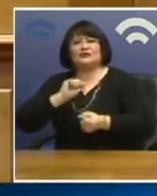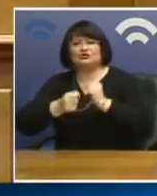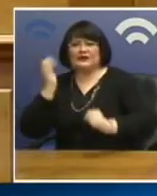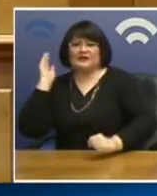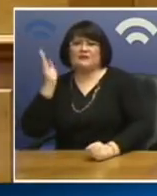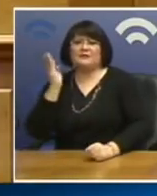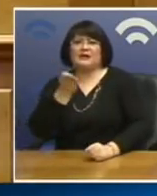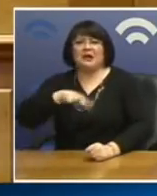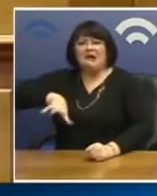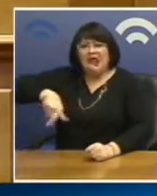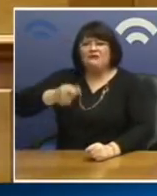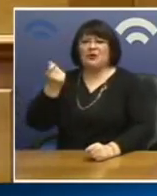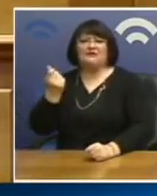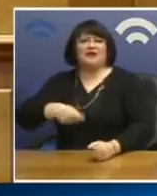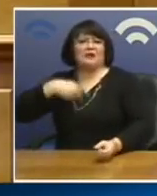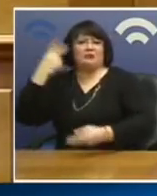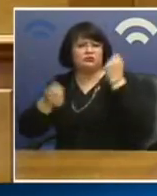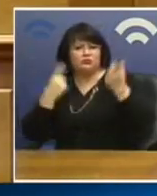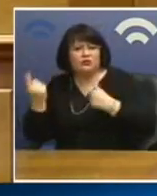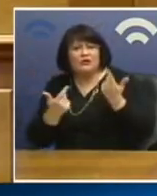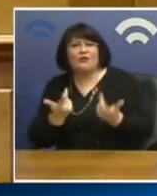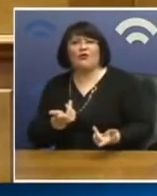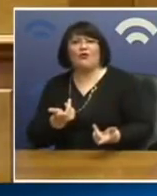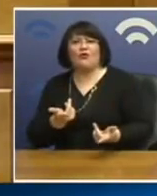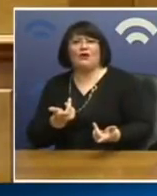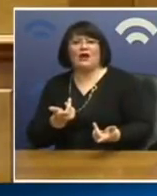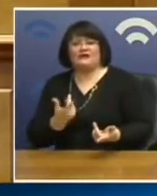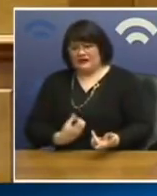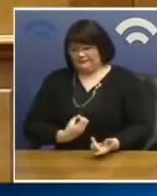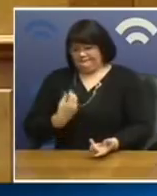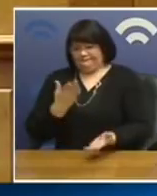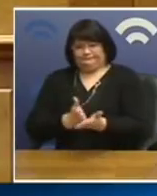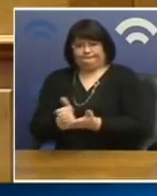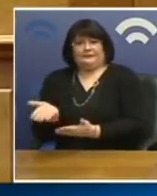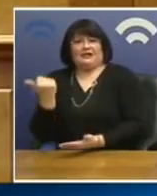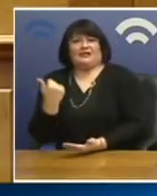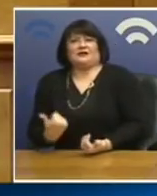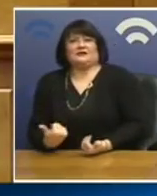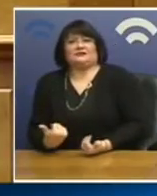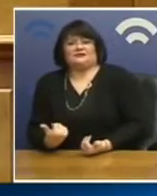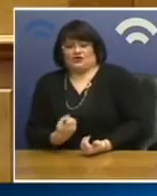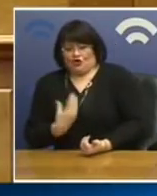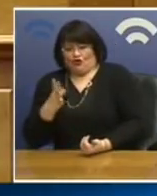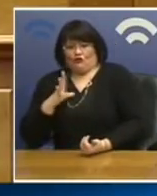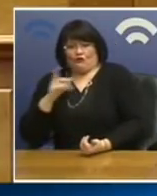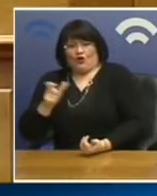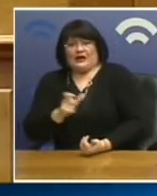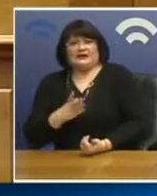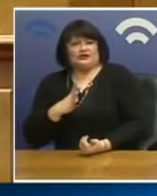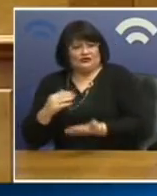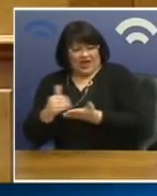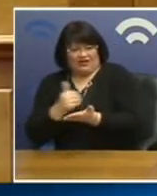εγκληματιών, που πλήττει το αίσθημα της δικαιοσύνης στα μάτια των πολιτών και καθιστά τη